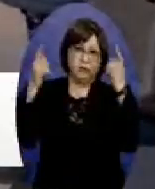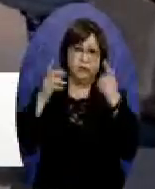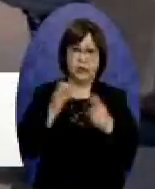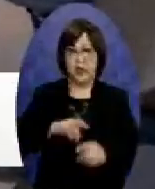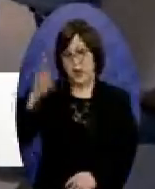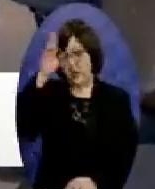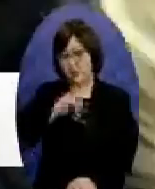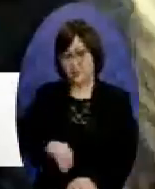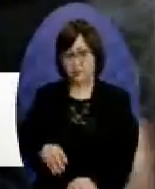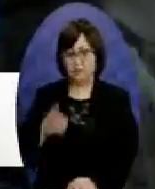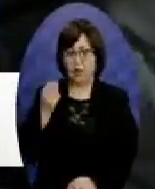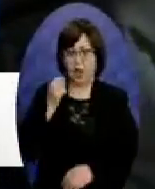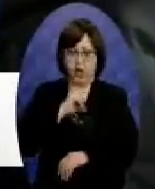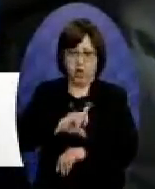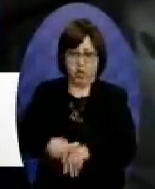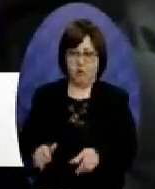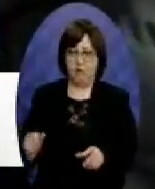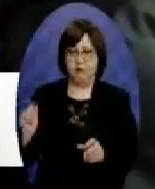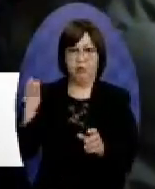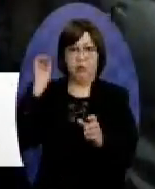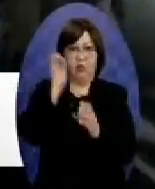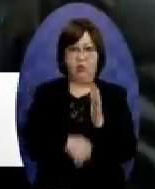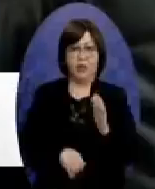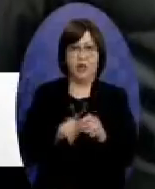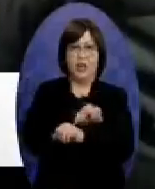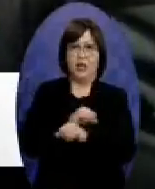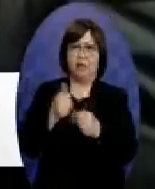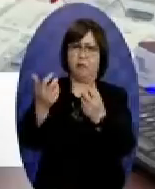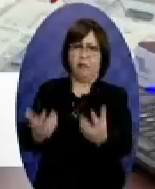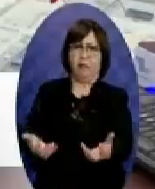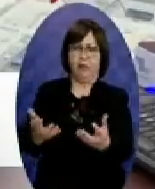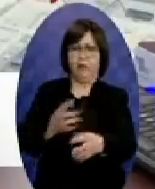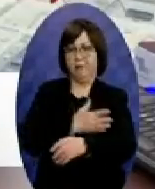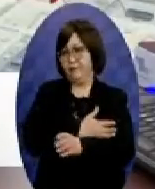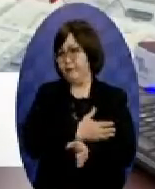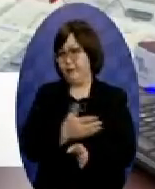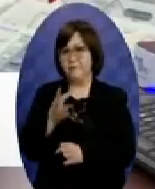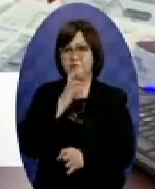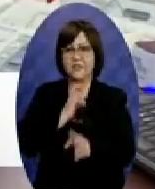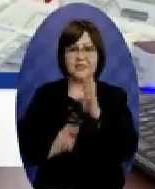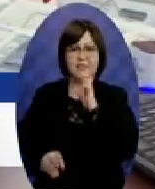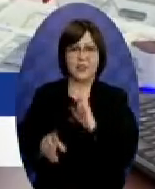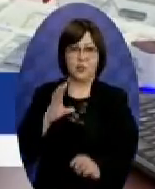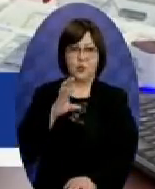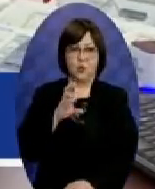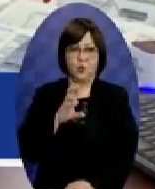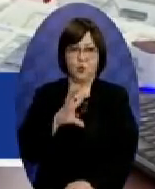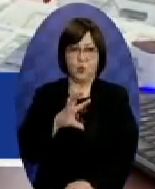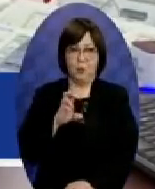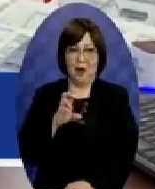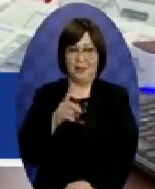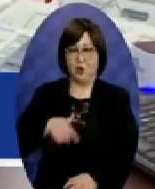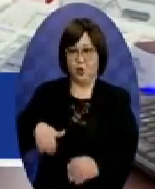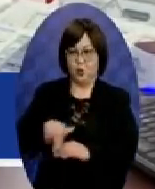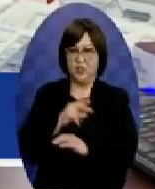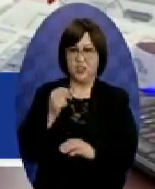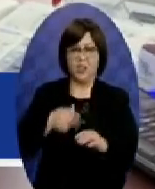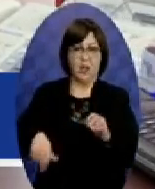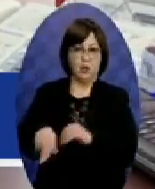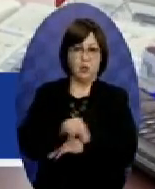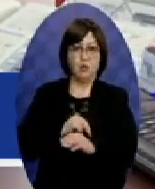санхүүжилт оройтож орсон нь иргэдэд хүлээлт үүсгэсэн гэлээ. Сүхбаатар чиглэлтэй дүүрэг үдээс өмнө өглөөний байдлаар бол одоо